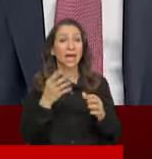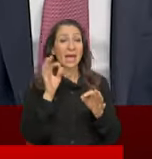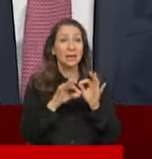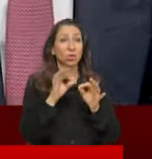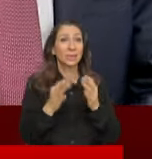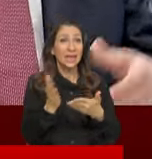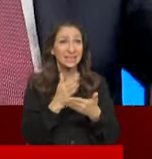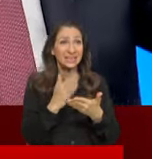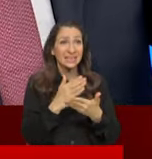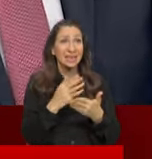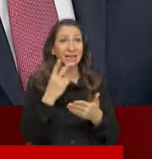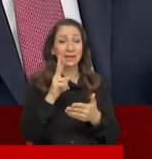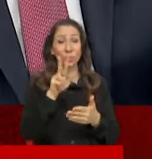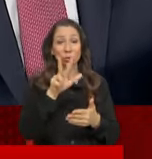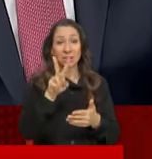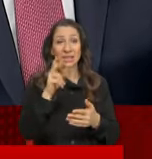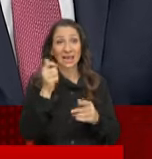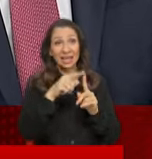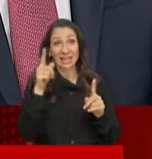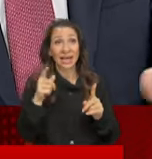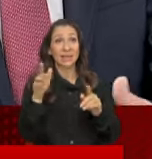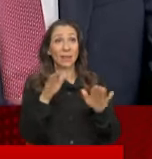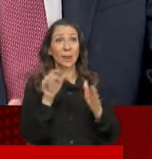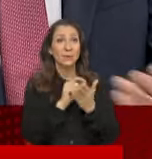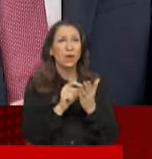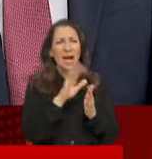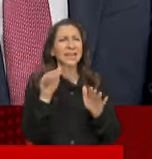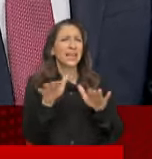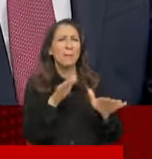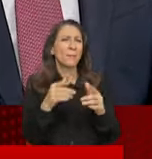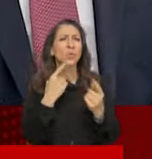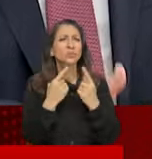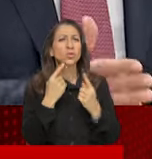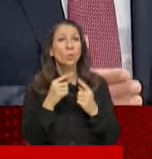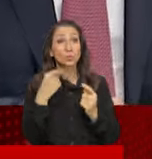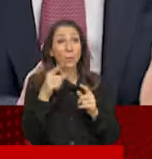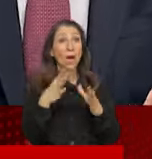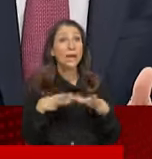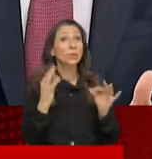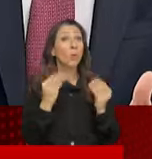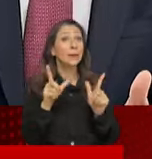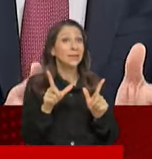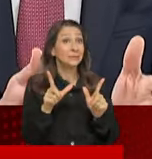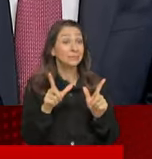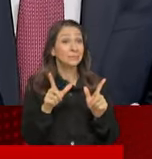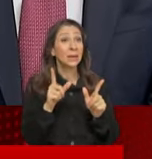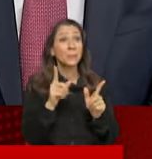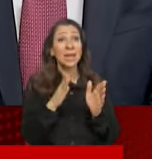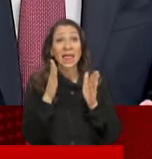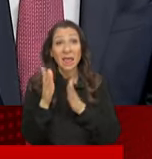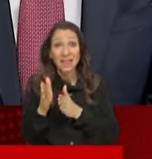Ekonomi Dergisi 202e kadar bir deprem bekleni filan yazıyor herkes depremi konuşuyor Dolayısıyla buna hazırlıklı olmak gerekir yani bir